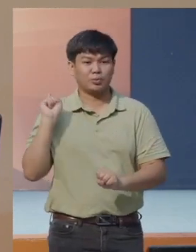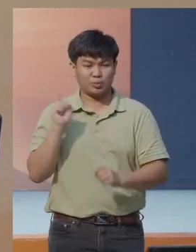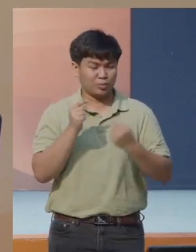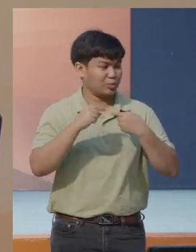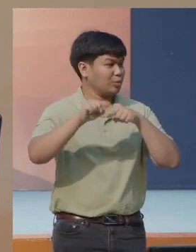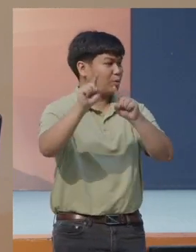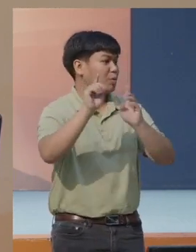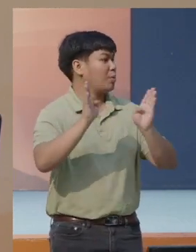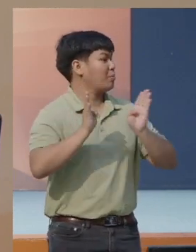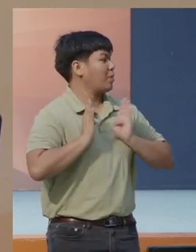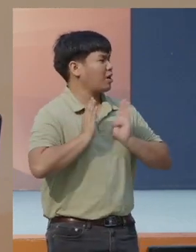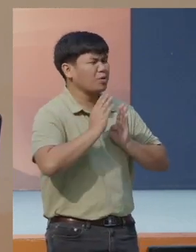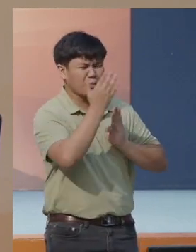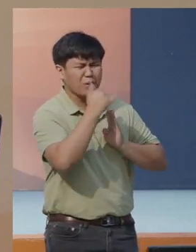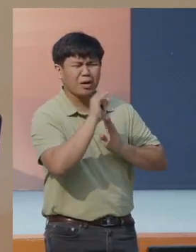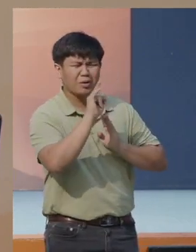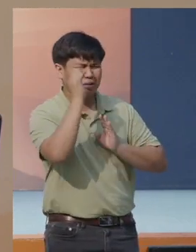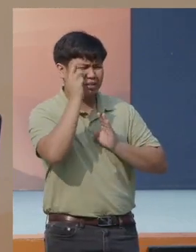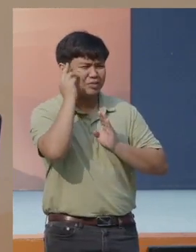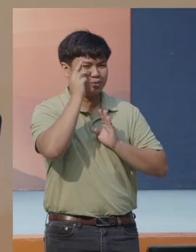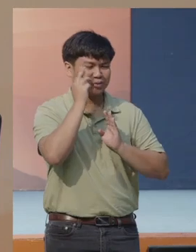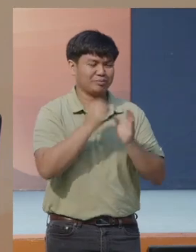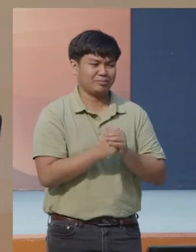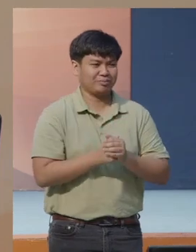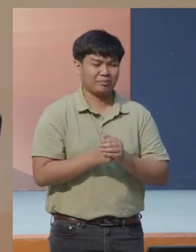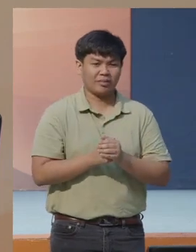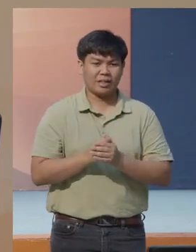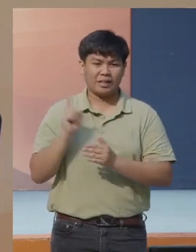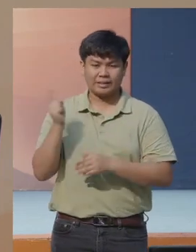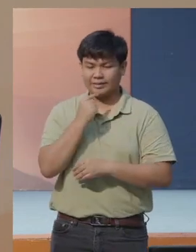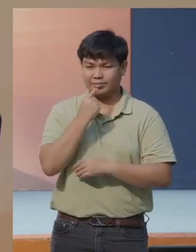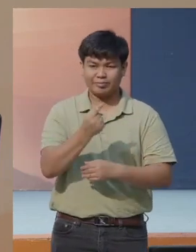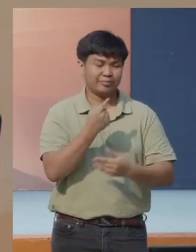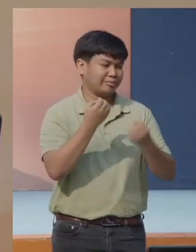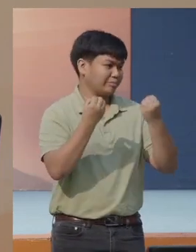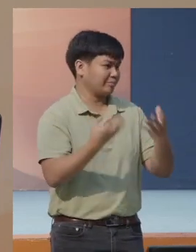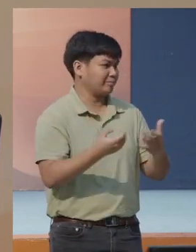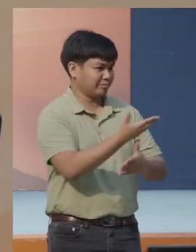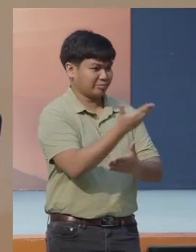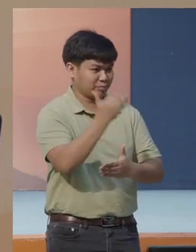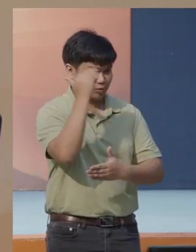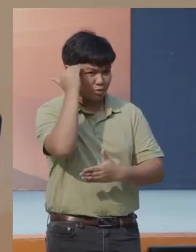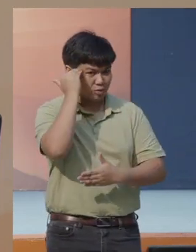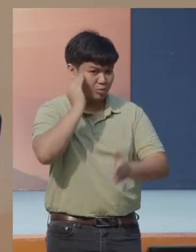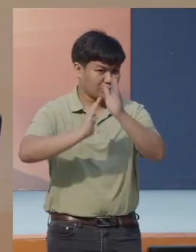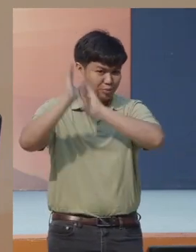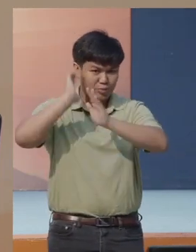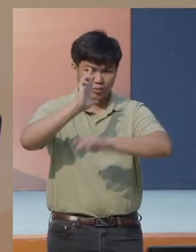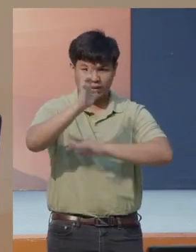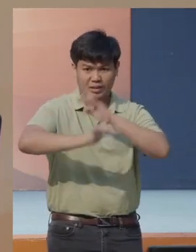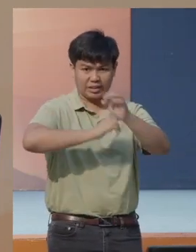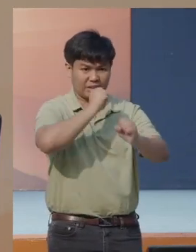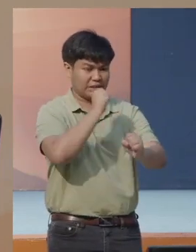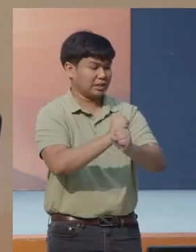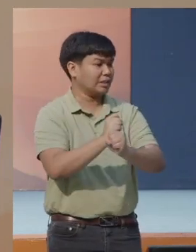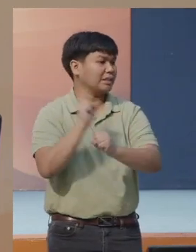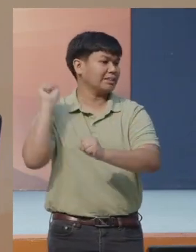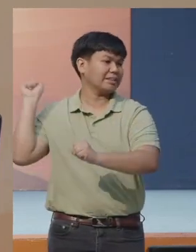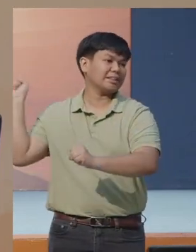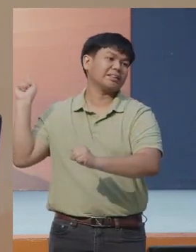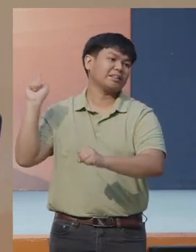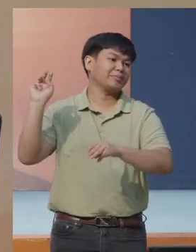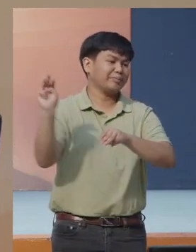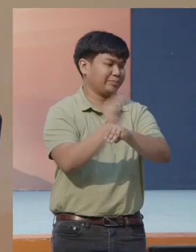tayo sa Benguet kasi siguro sa marami sa inyo alam na the past 3 years doon po ako